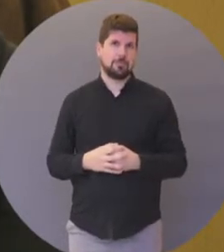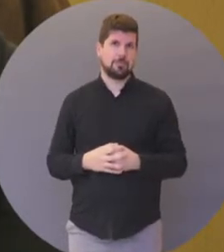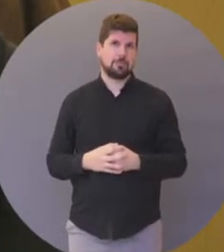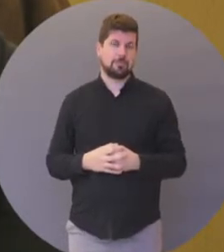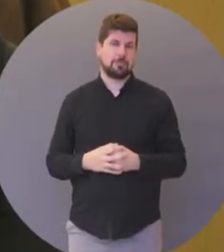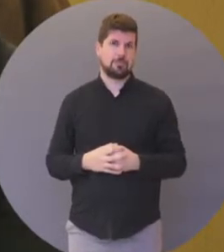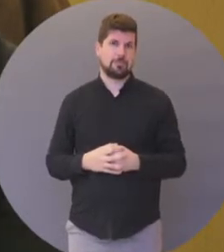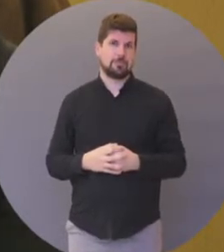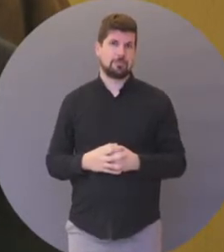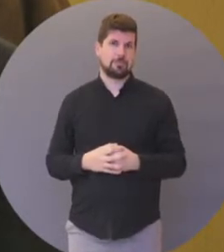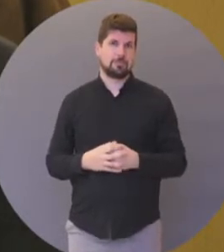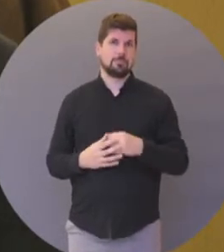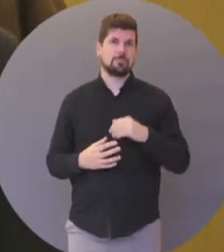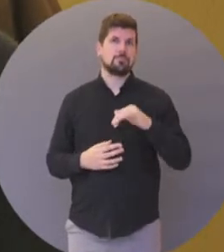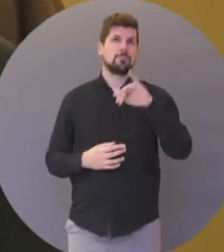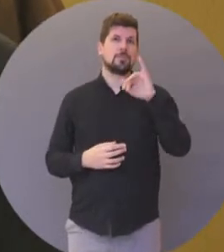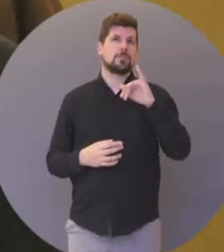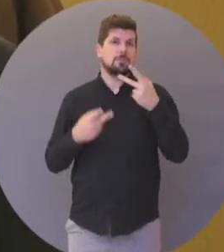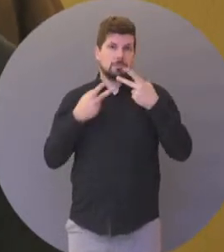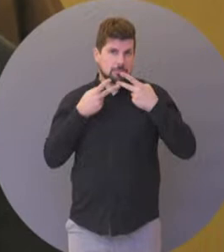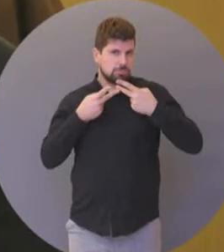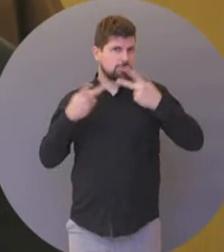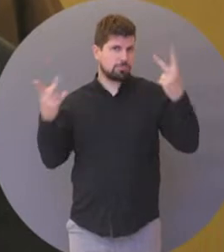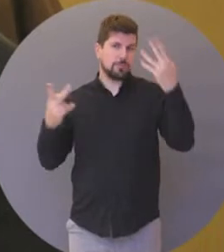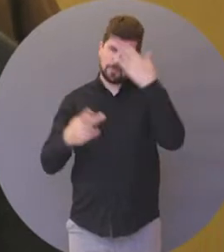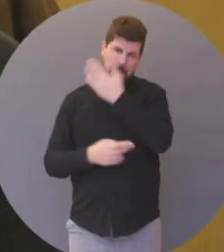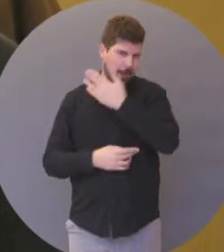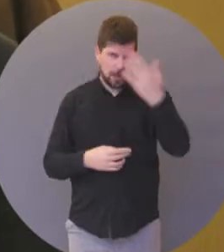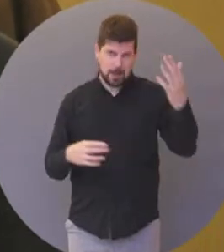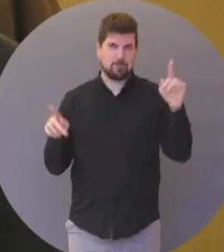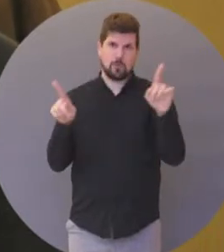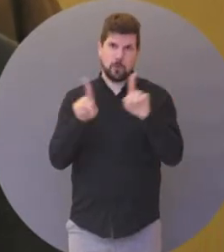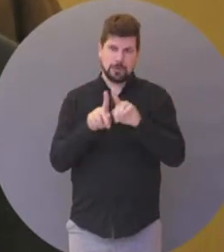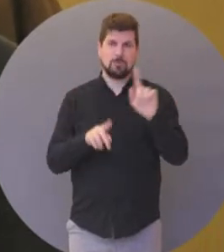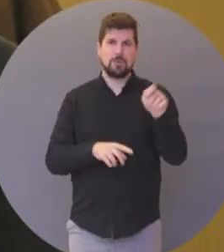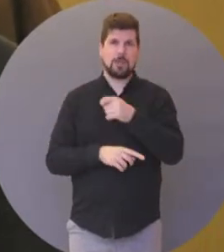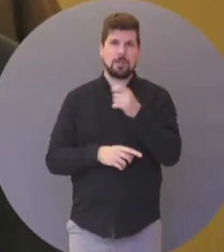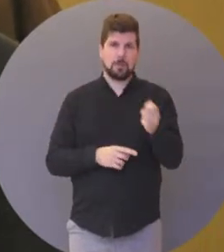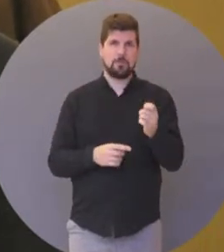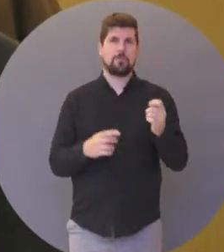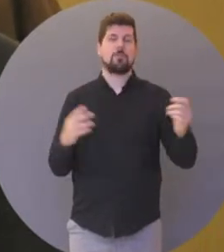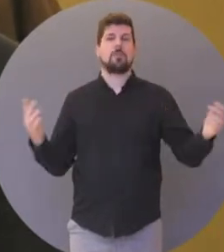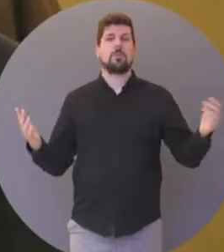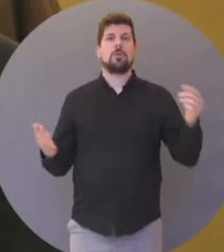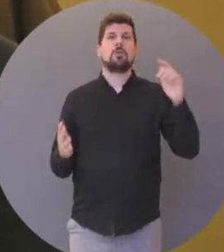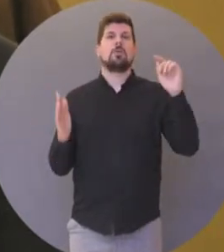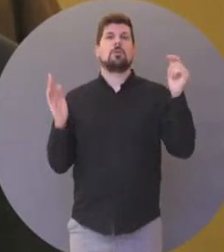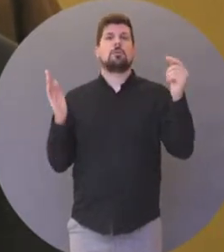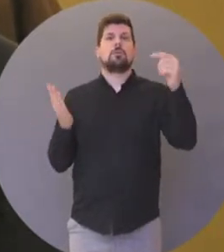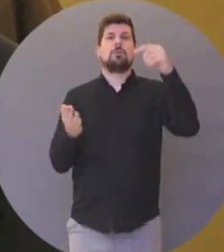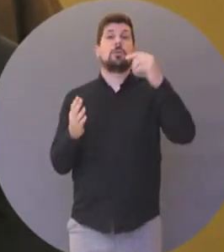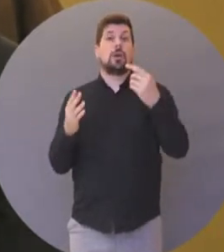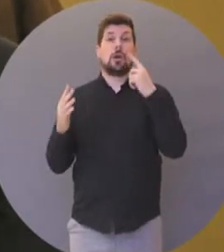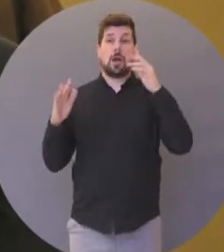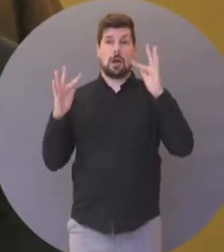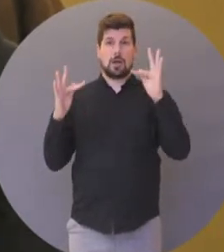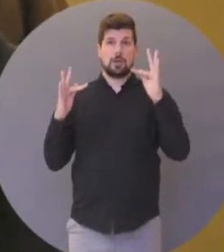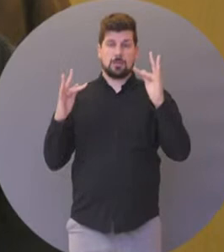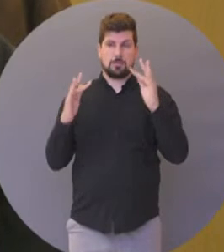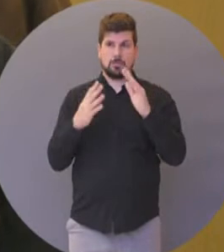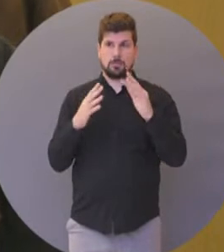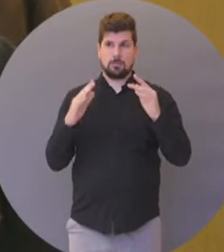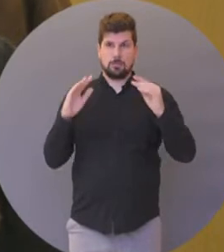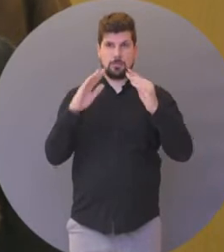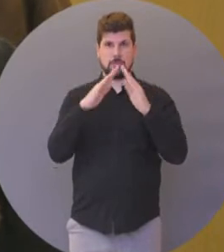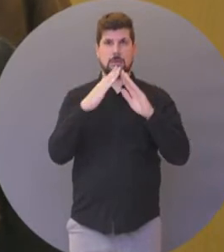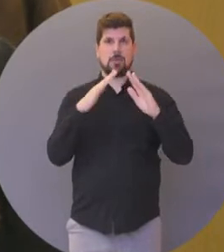au moins aussi célèbre qui a dit cette occasion à Johannesburg notre maison brûle mais malheureusement